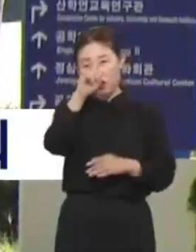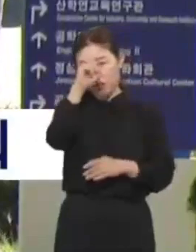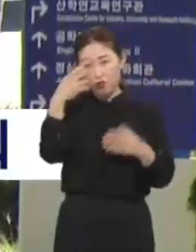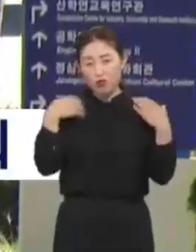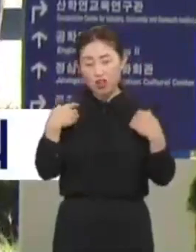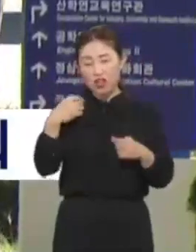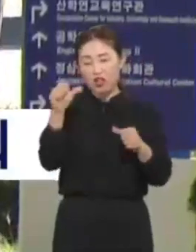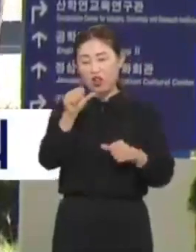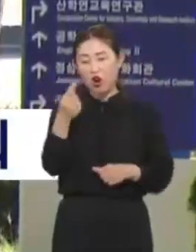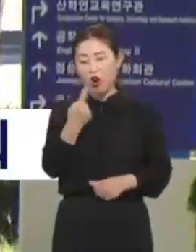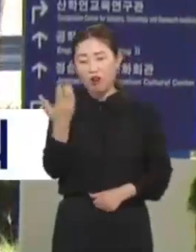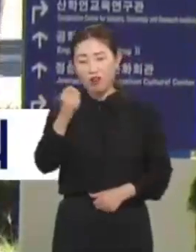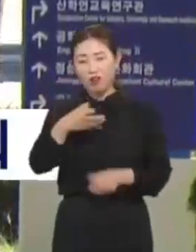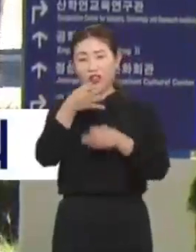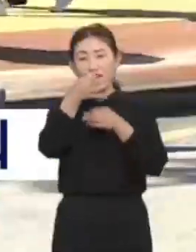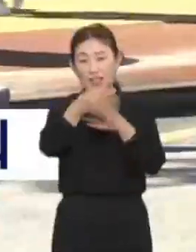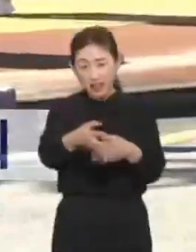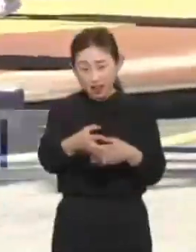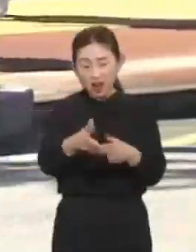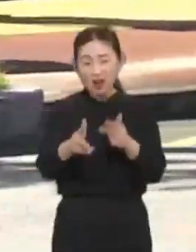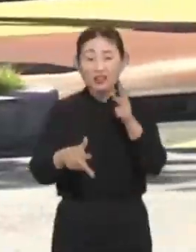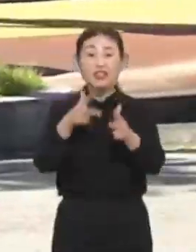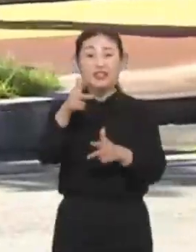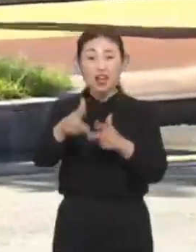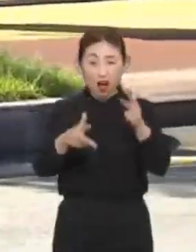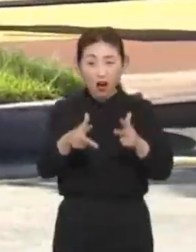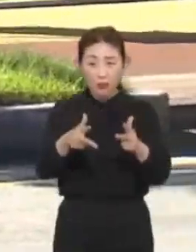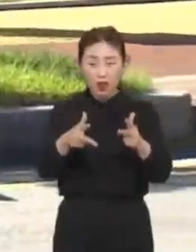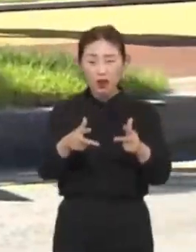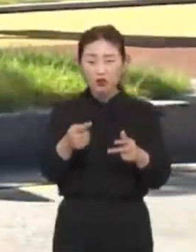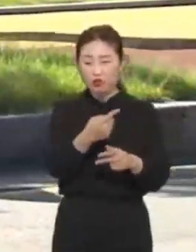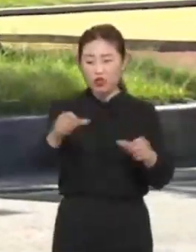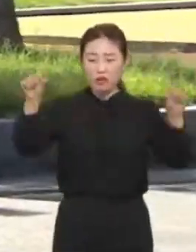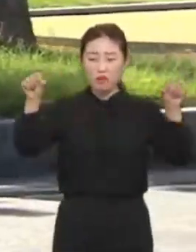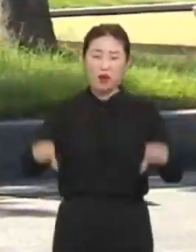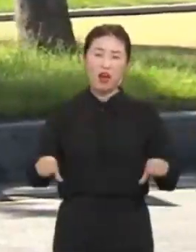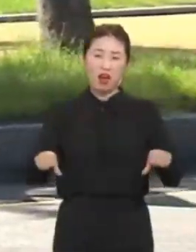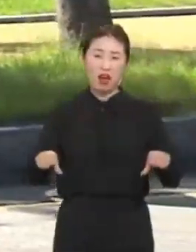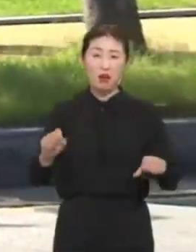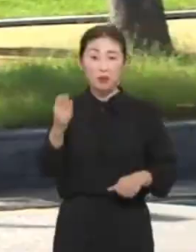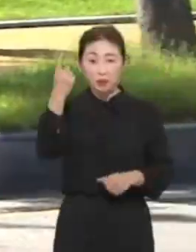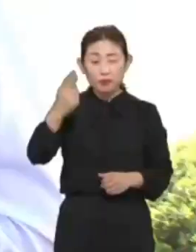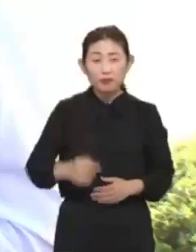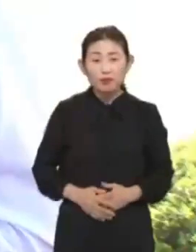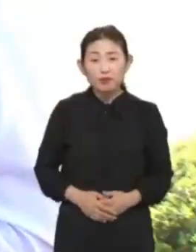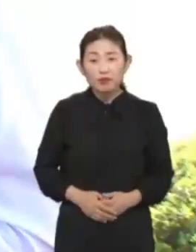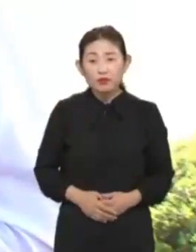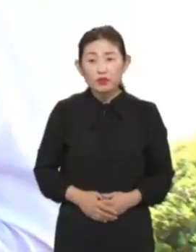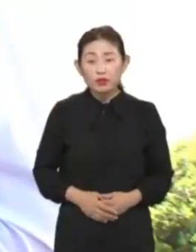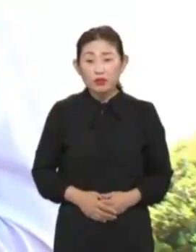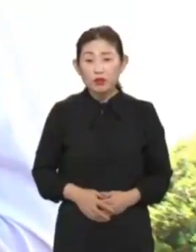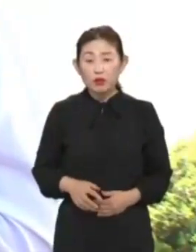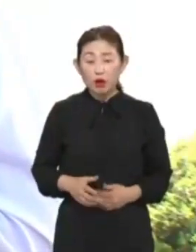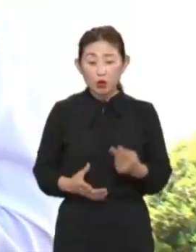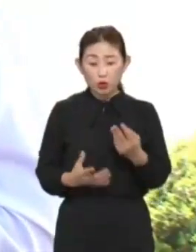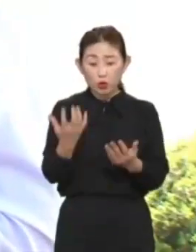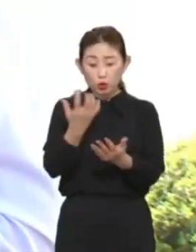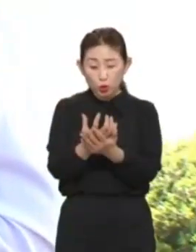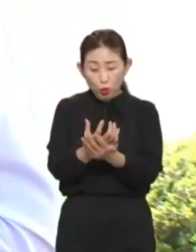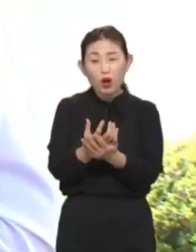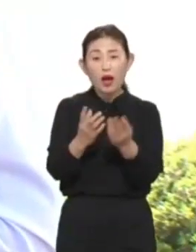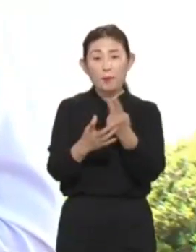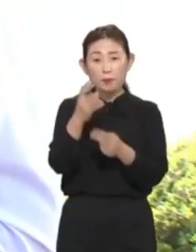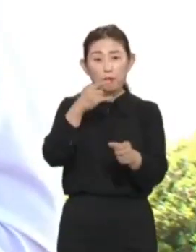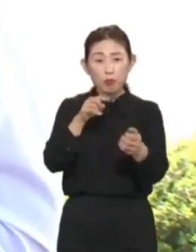상당의 예산을 지원하는 글로컬 대학 30사업의 동반 탈락 여파가 계속된 겁니다. 두 대학교는 통합을 전제로